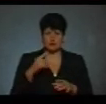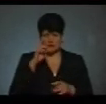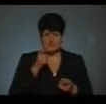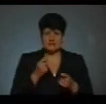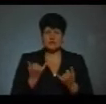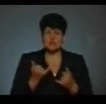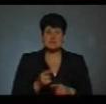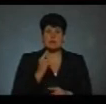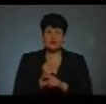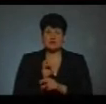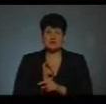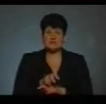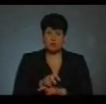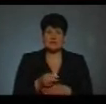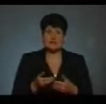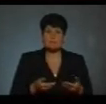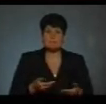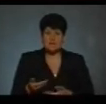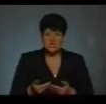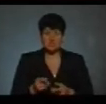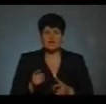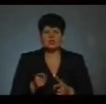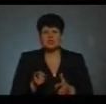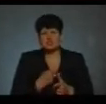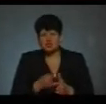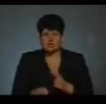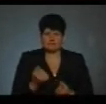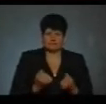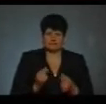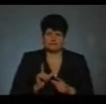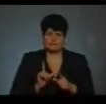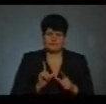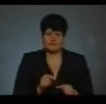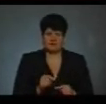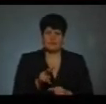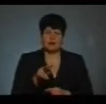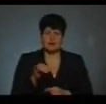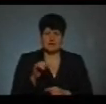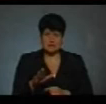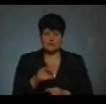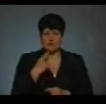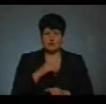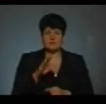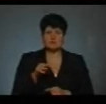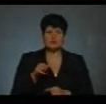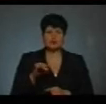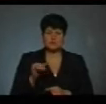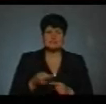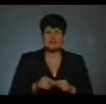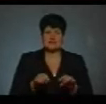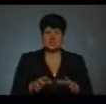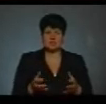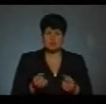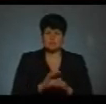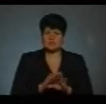заборонено заходити в ліс пішки та в'їжджати туди автомобільним транспортом. За словами Володимира Труша, таке рішення прийняли, щоб